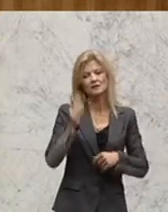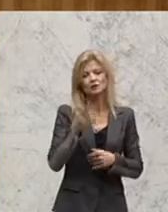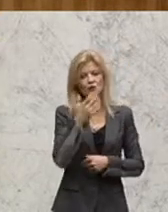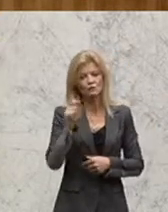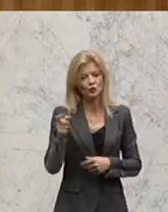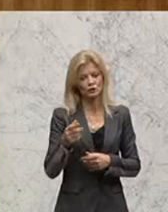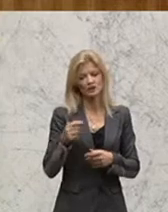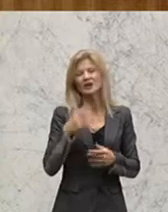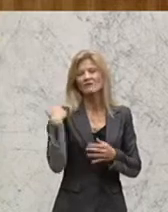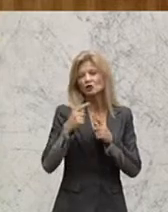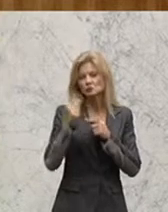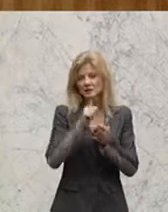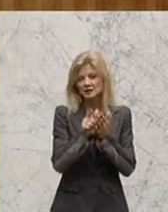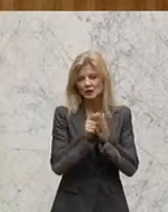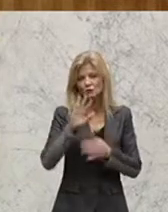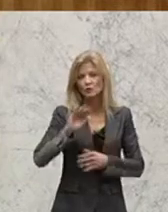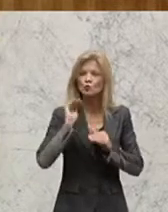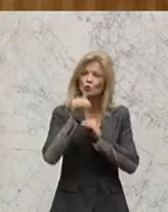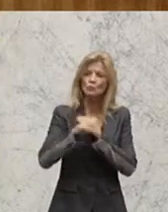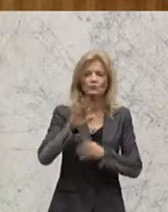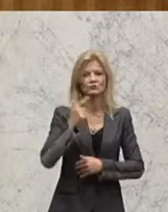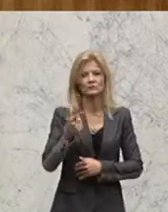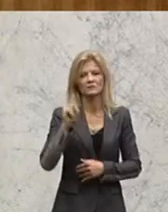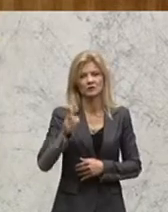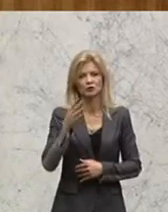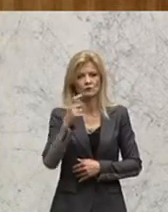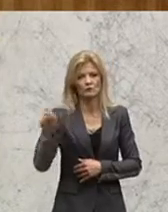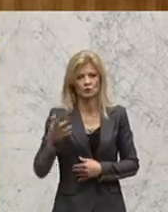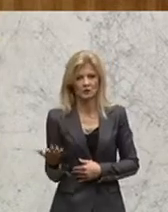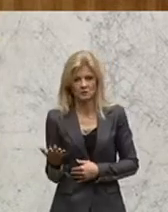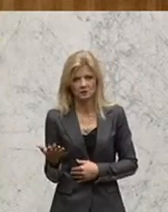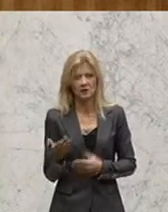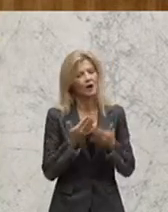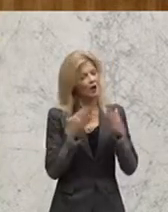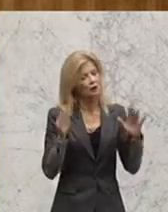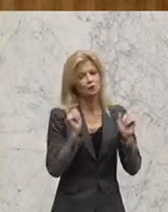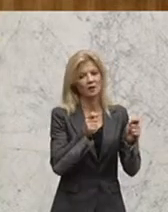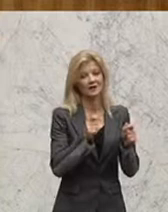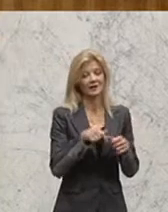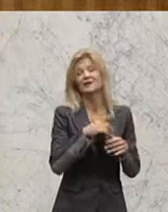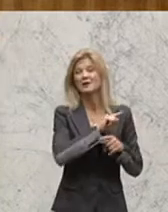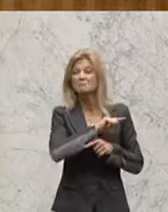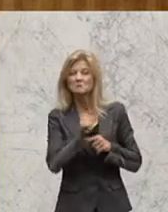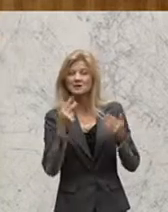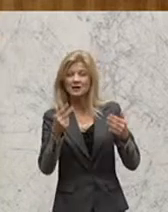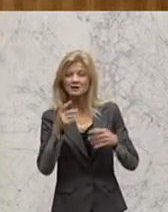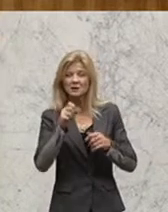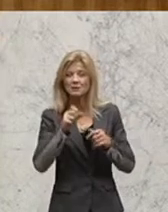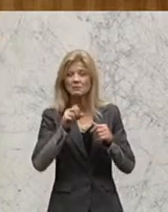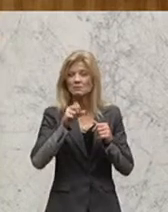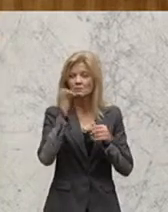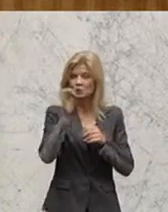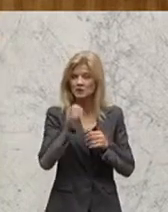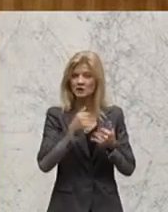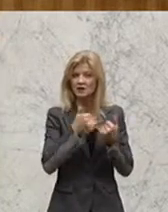25.000 Asylanträge pro Jahr gehabt. Wenn dann bis zu 80% rechtskräftig abgewiesen werden, weil es sich um Menschen handelt, die nicht